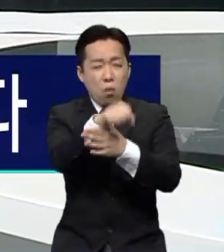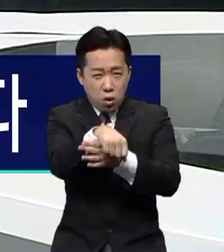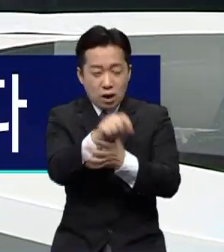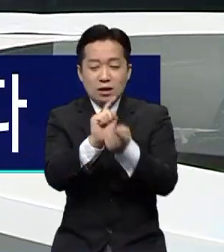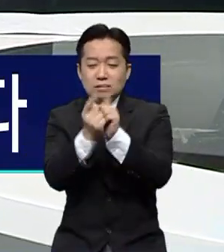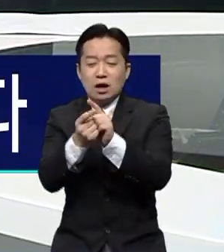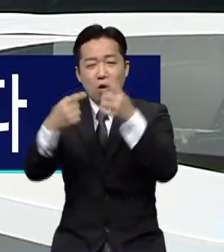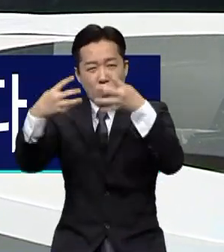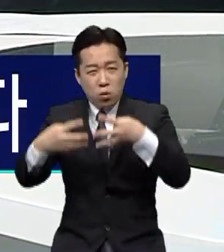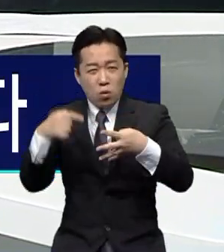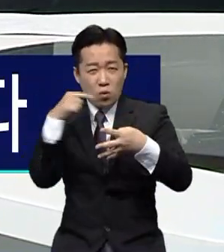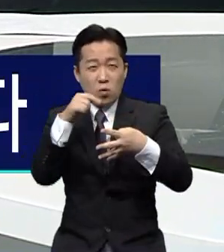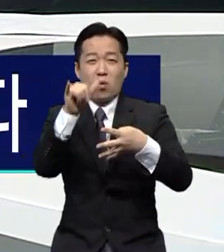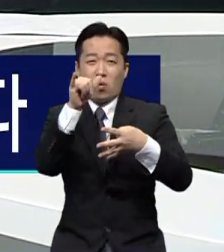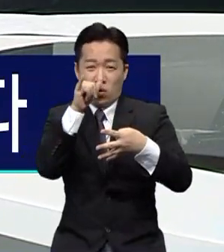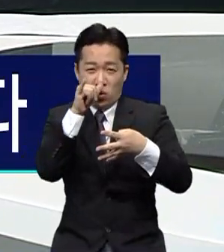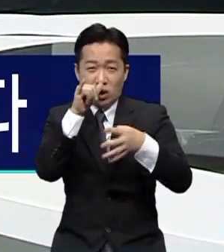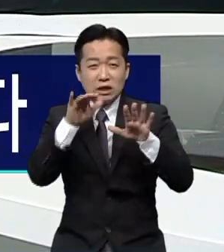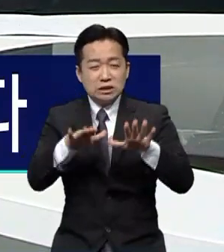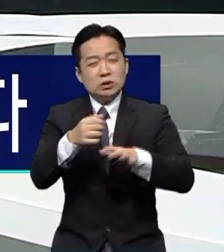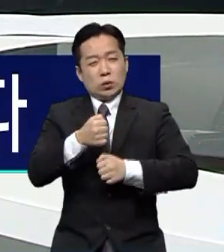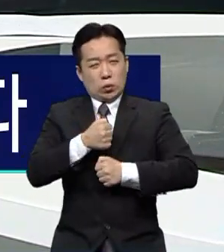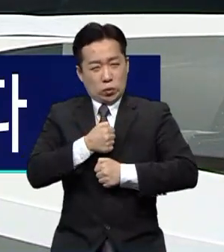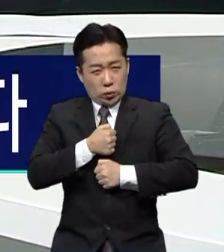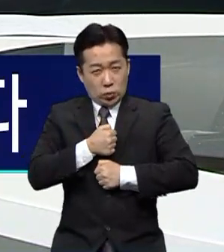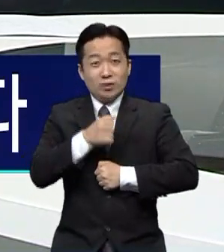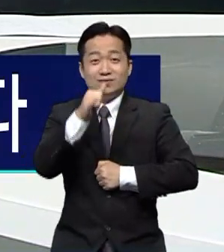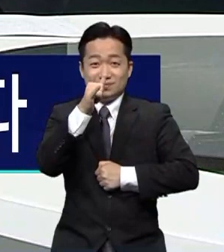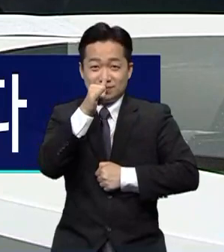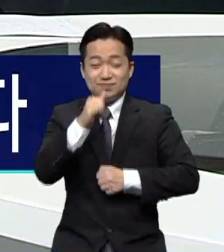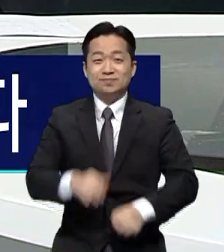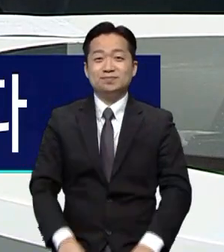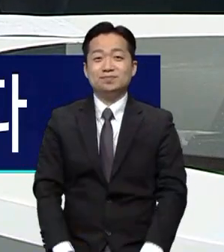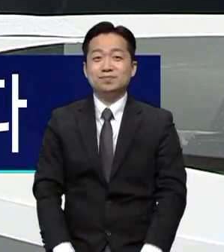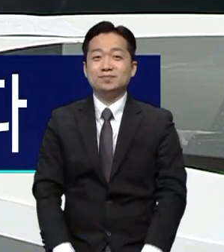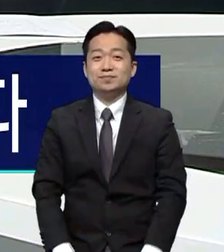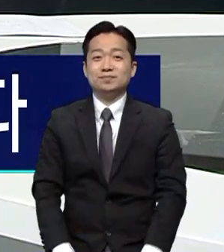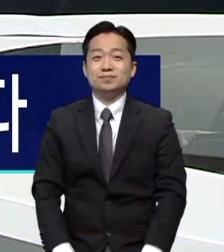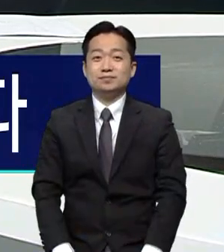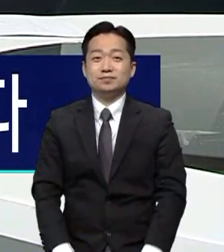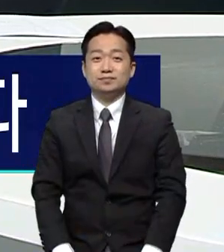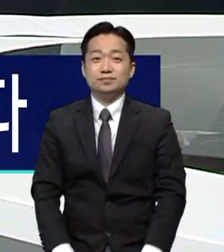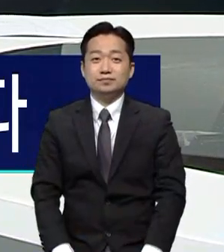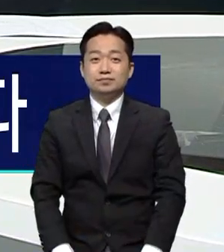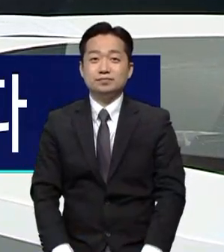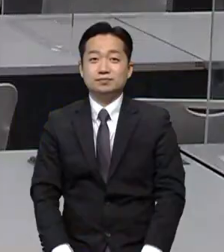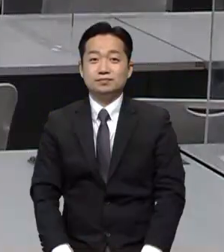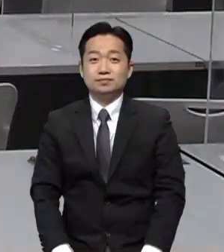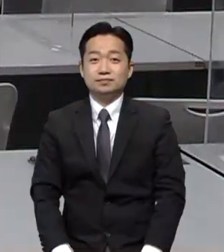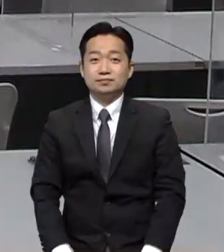수 있도록 했습니다. 물론 아직은 조심스럽죠. 첫 소식 남주현 기자입니다.